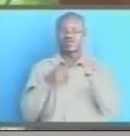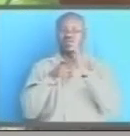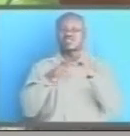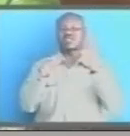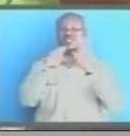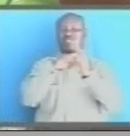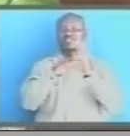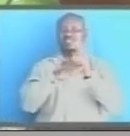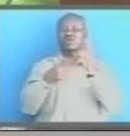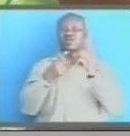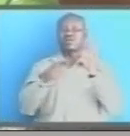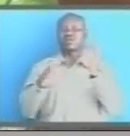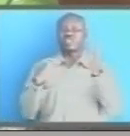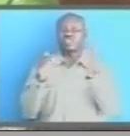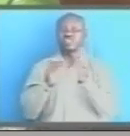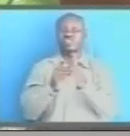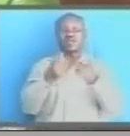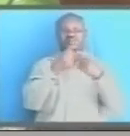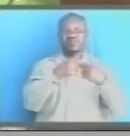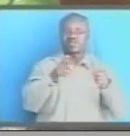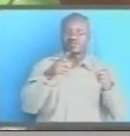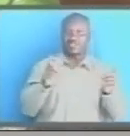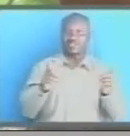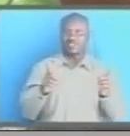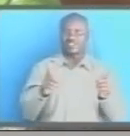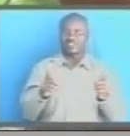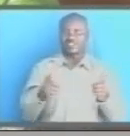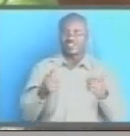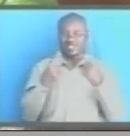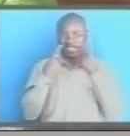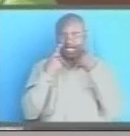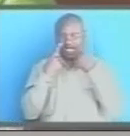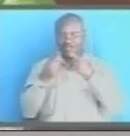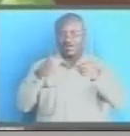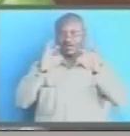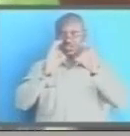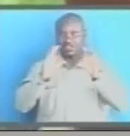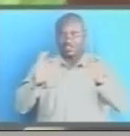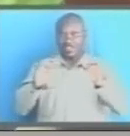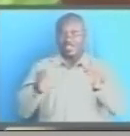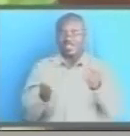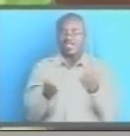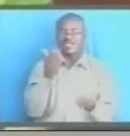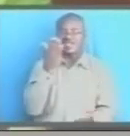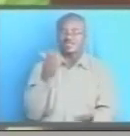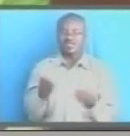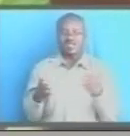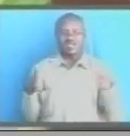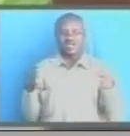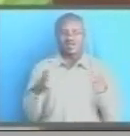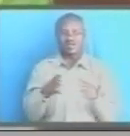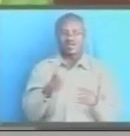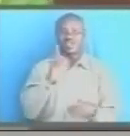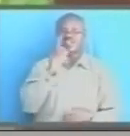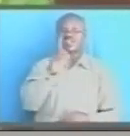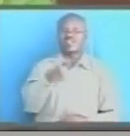mbalimbali na sheria mbalimbali pengine za fedha zingetazamwa kwa umakini wake na pengine naona kamati